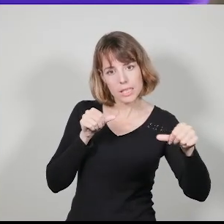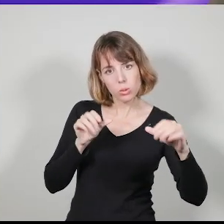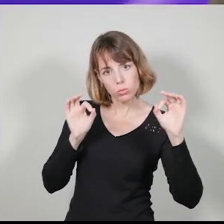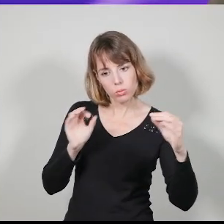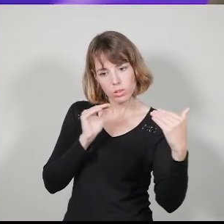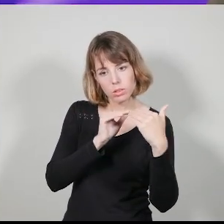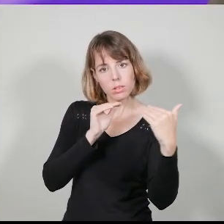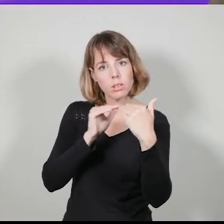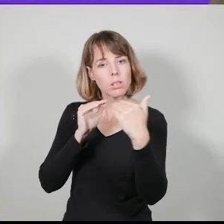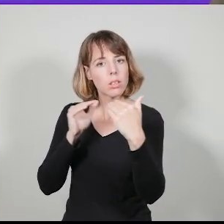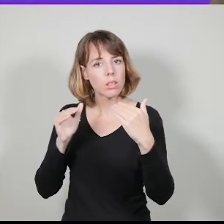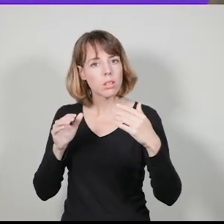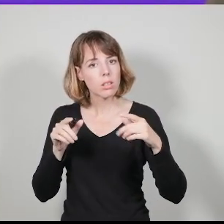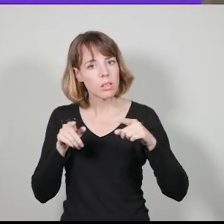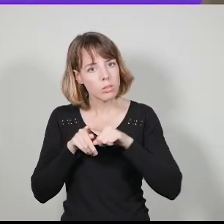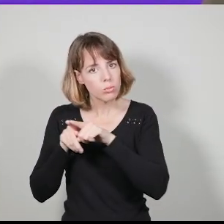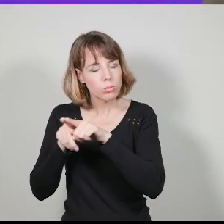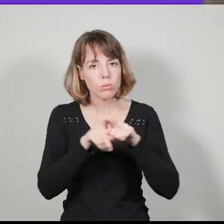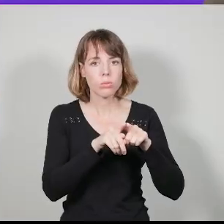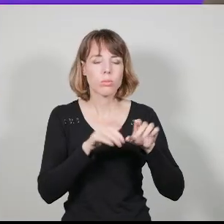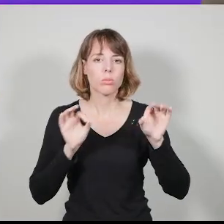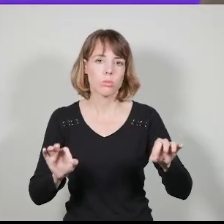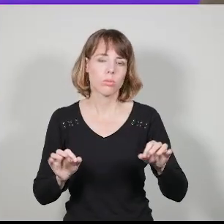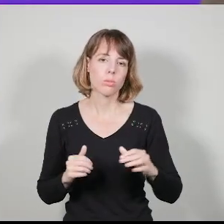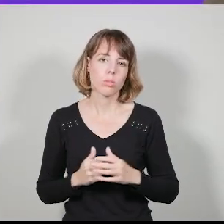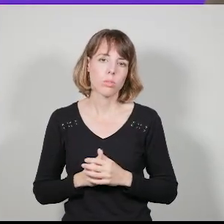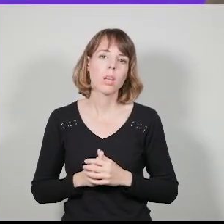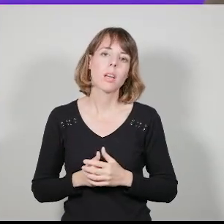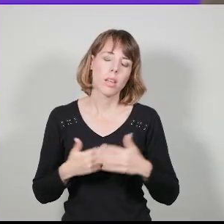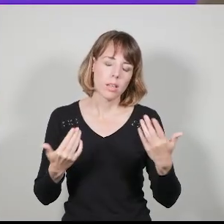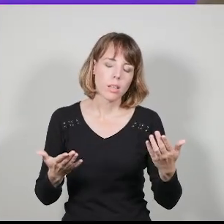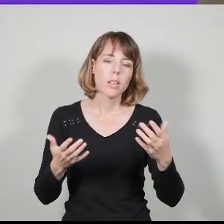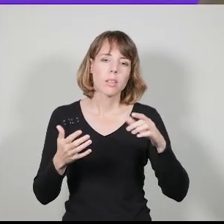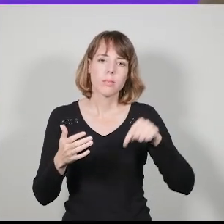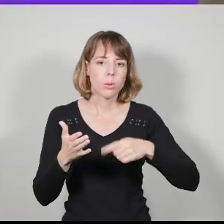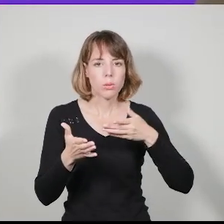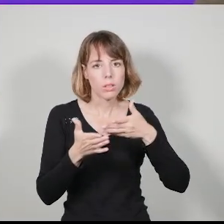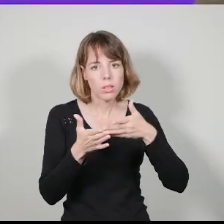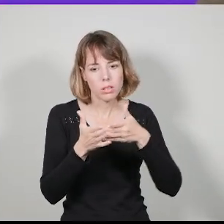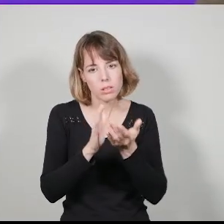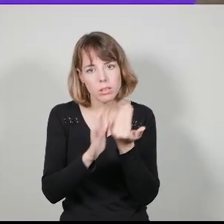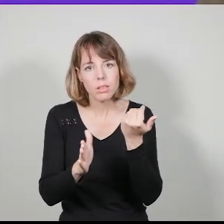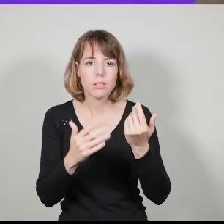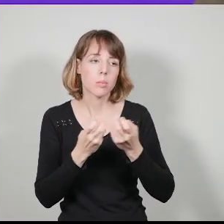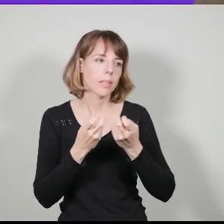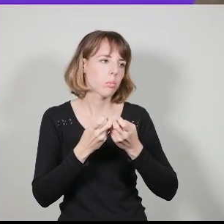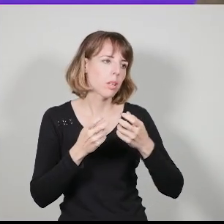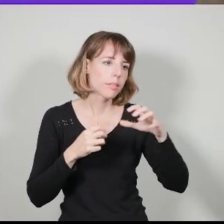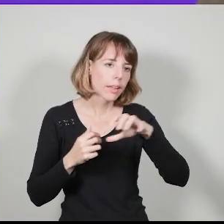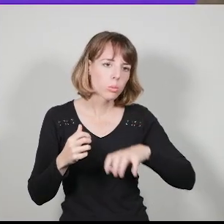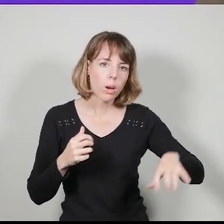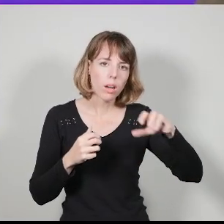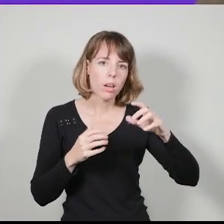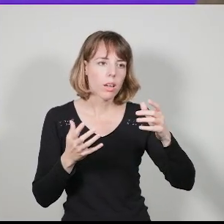levant les obstacles, des obstacles qui sont des obstacles territoriaux dans la distance que j'ai à la